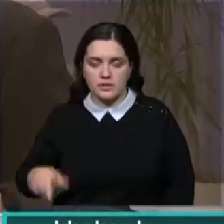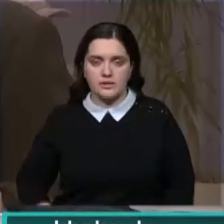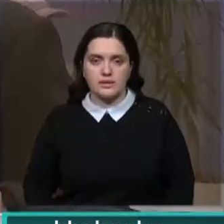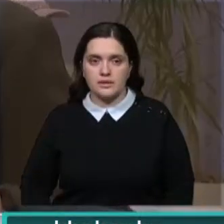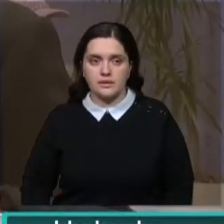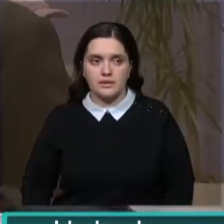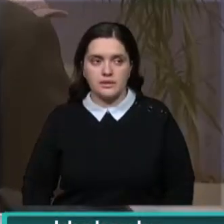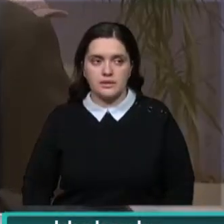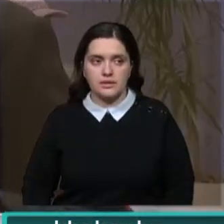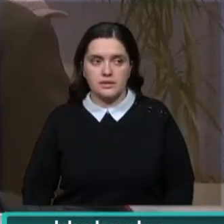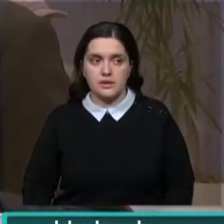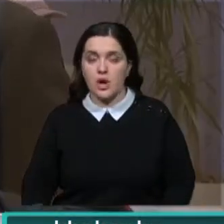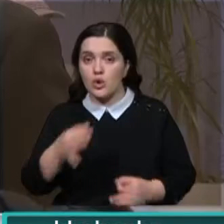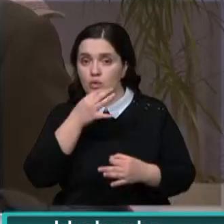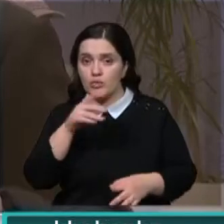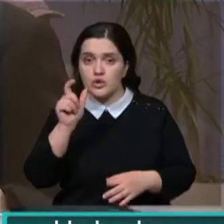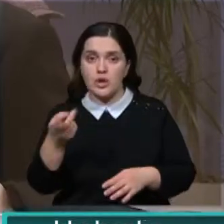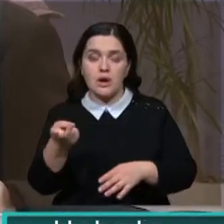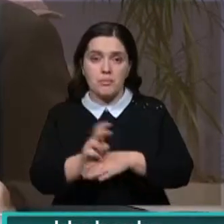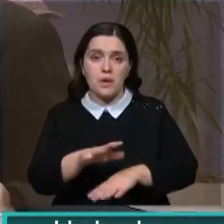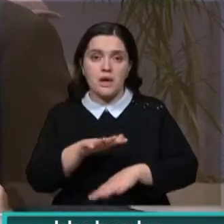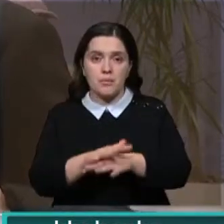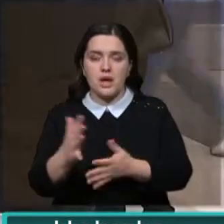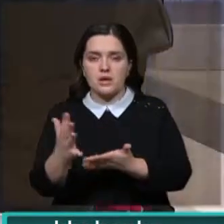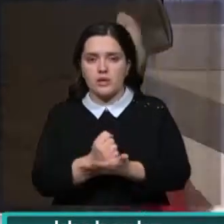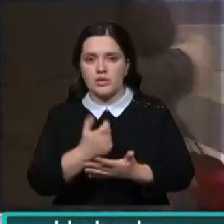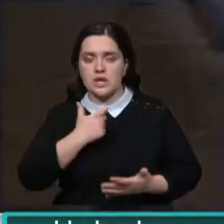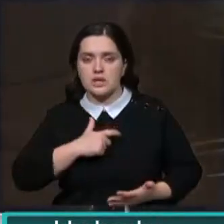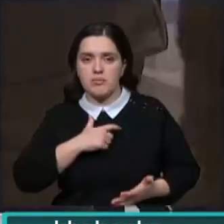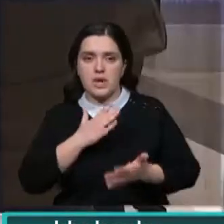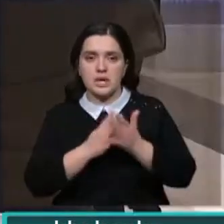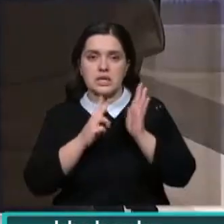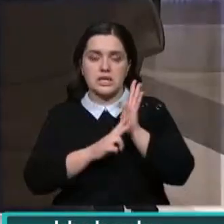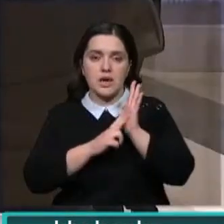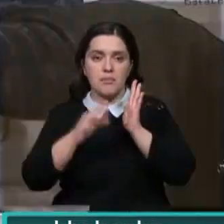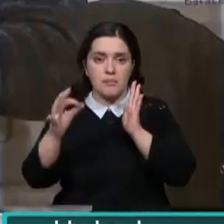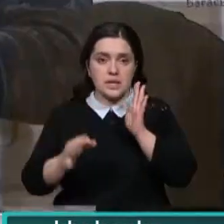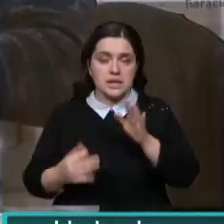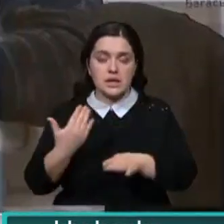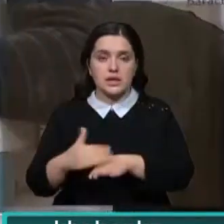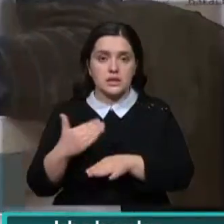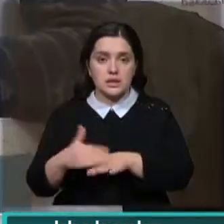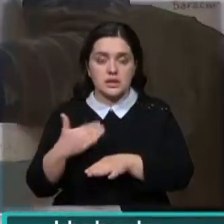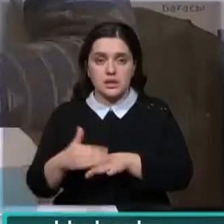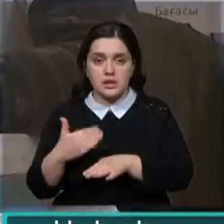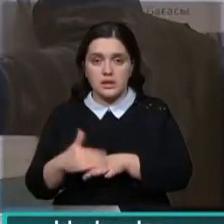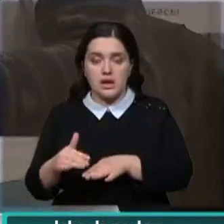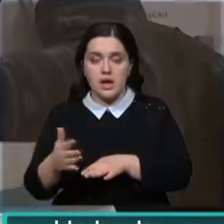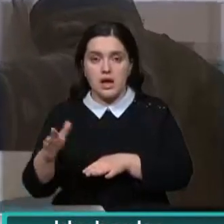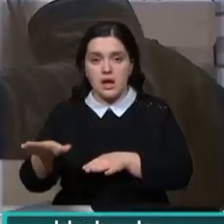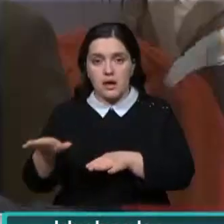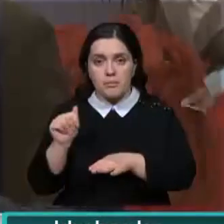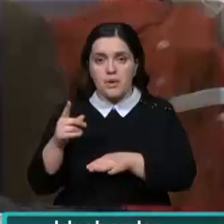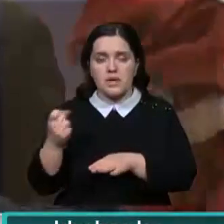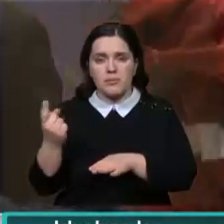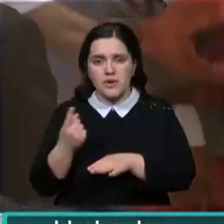Любой человек, пришедший в банк, находит для себя ту или иную программу. 70% – это кредитование на рынке. То есть это приобретение жилья на